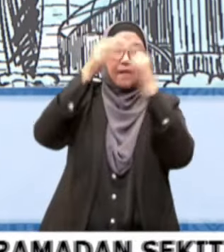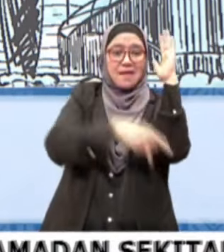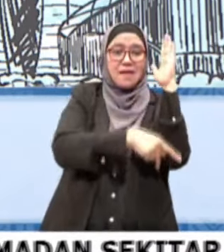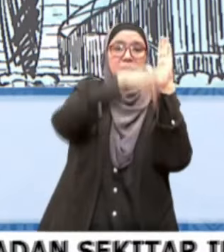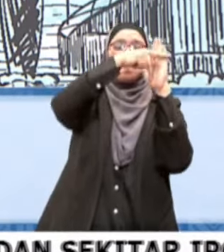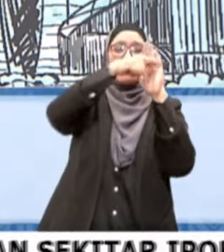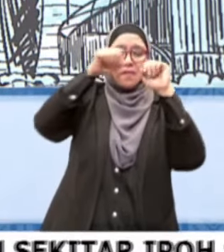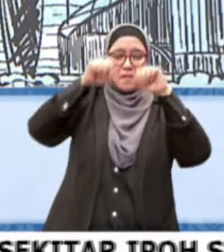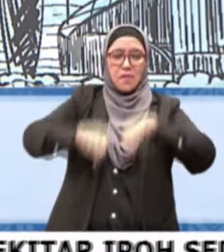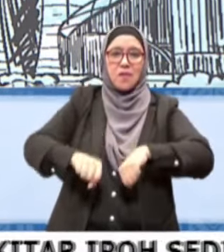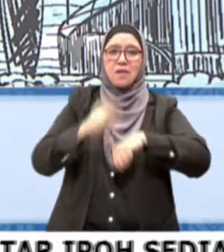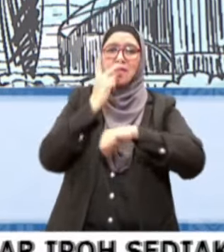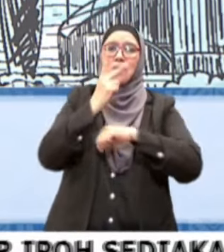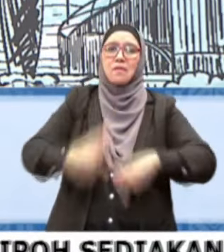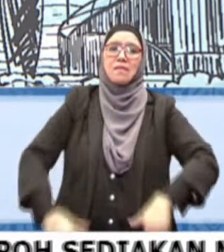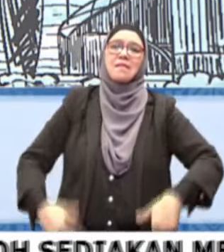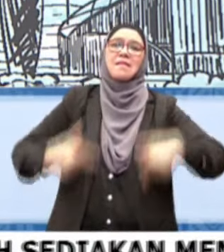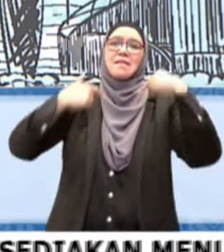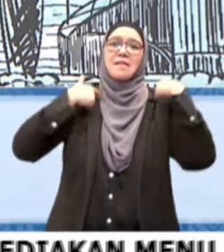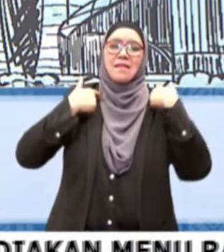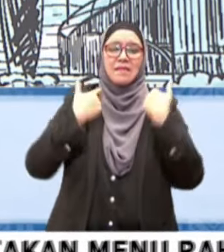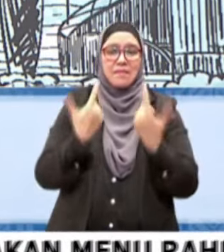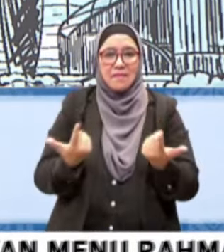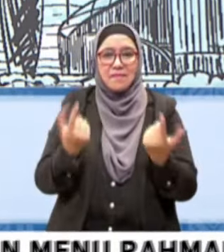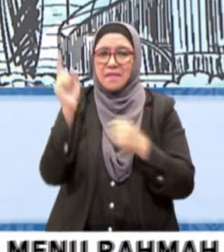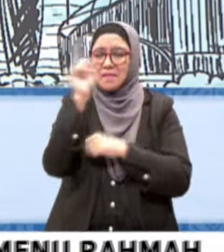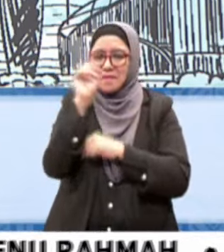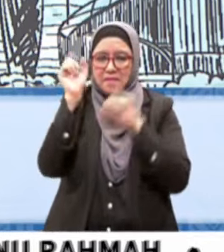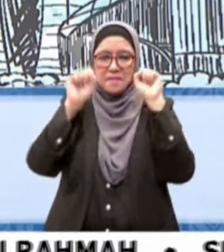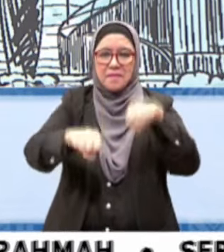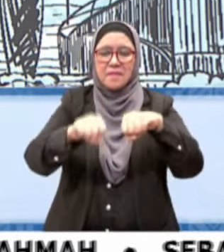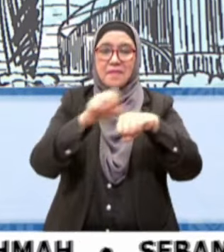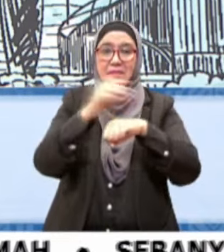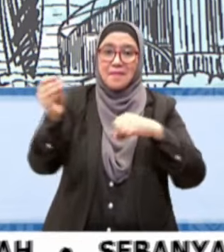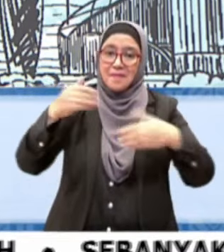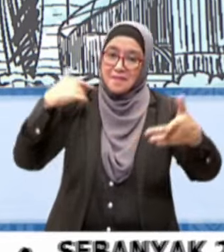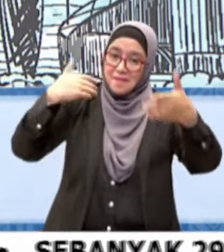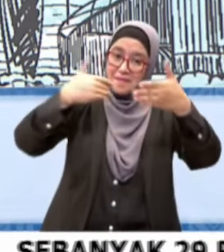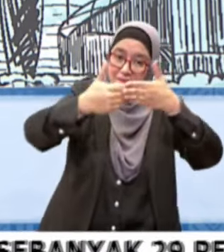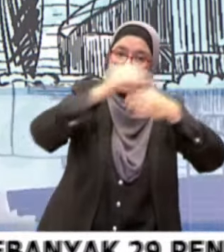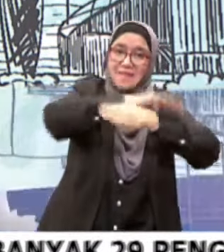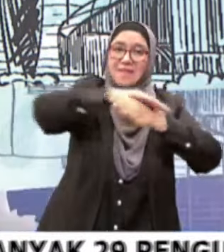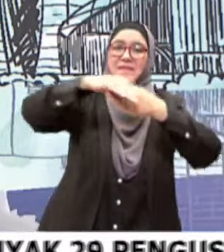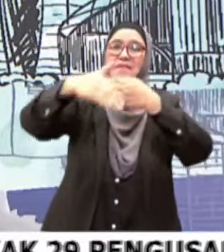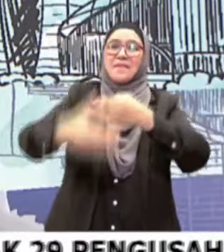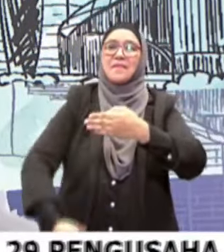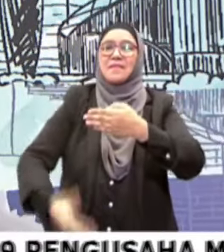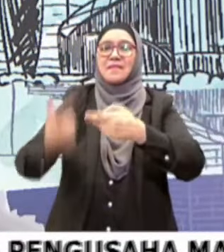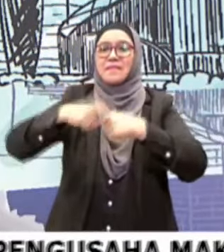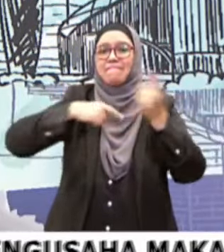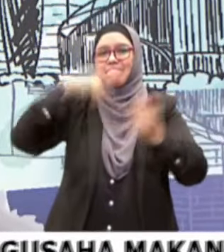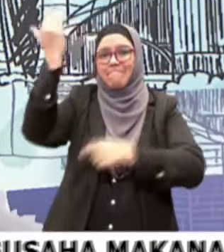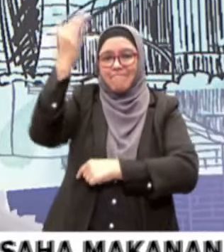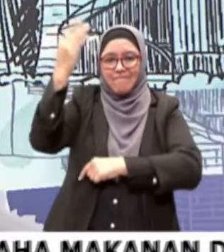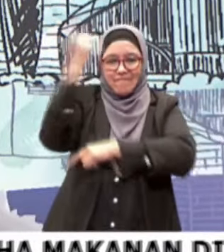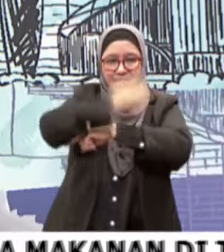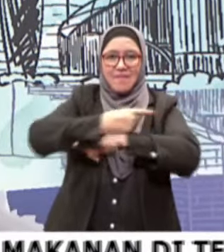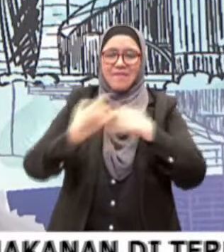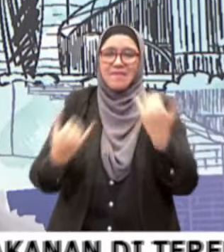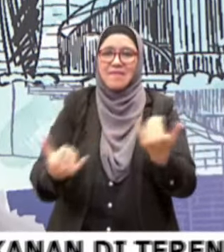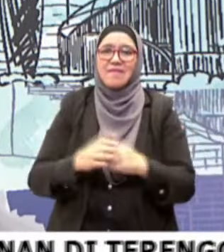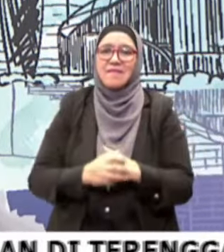secara langsung tidak kira Di mana anda berada sehingga selesai sesi berbahasaan pada hari ini Baik saudara itu yang sudah kami